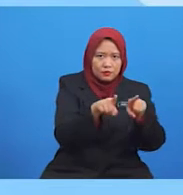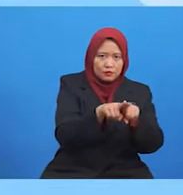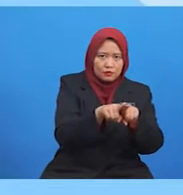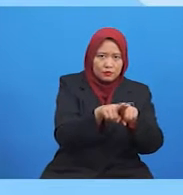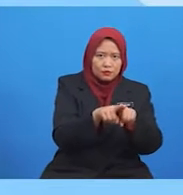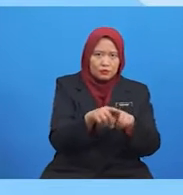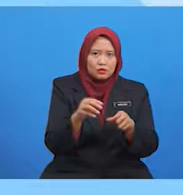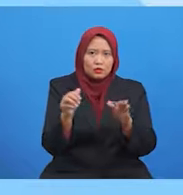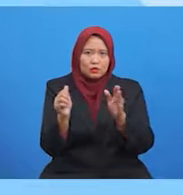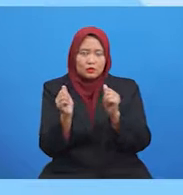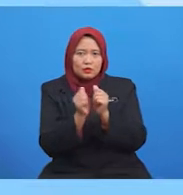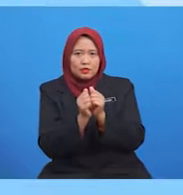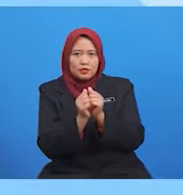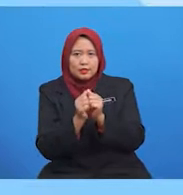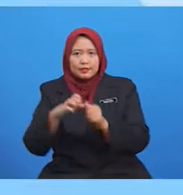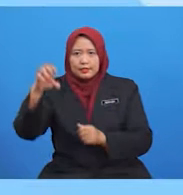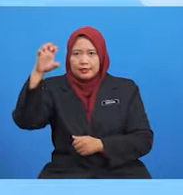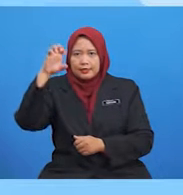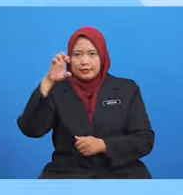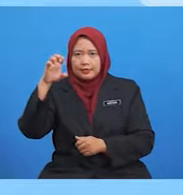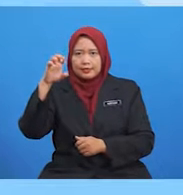tersebut adalah neutral.